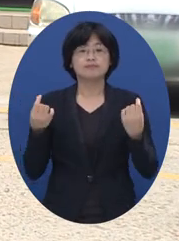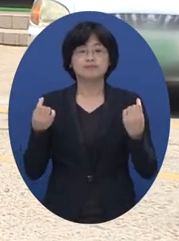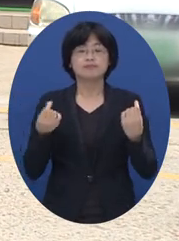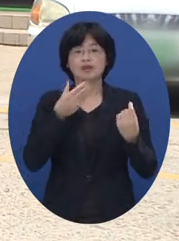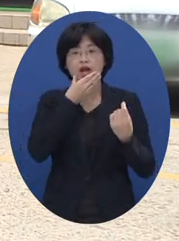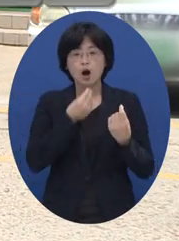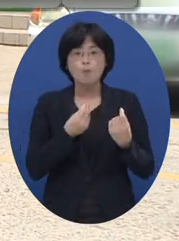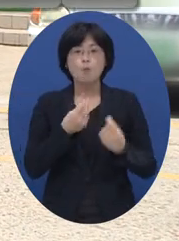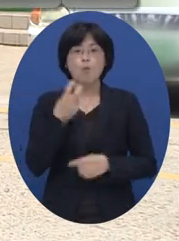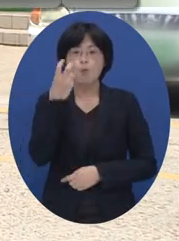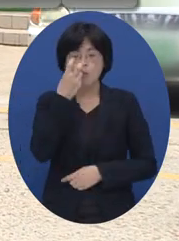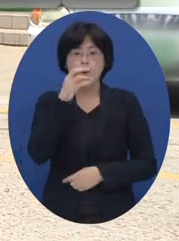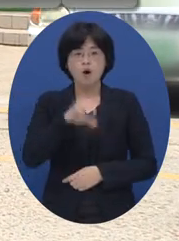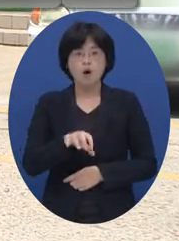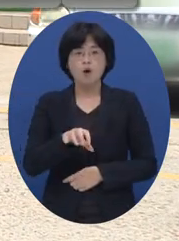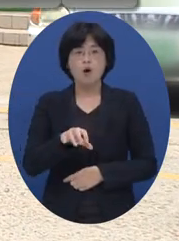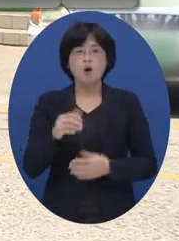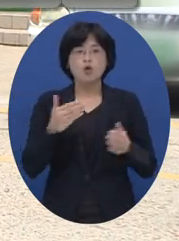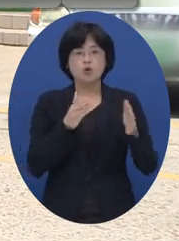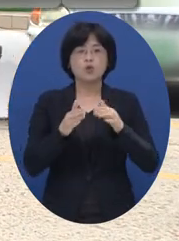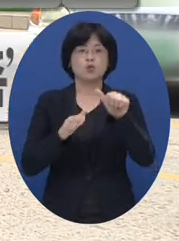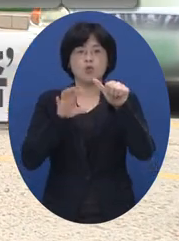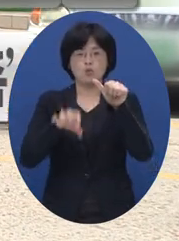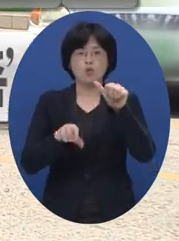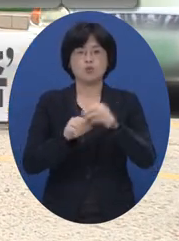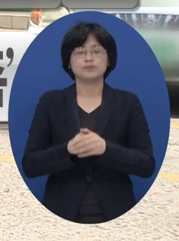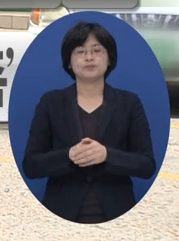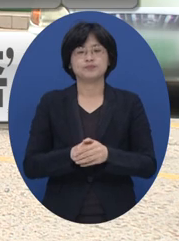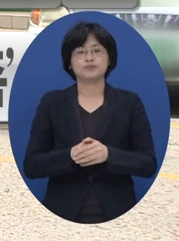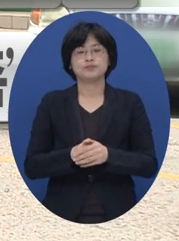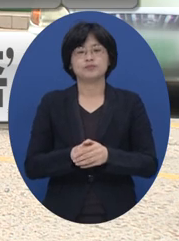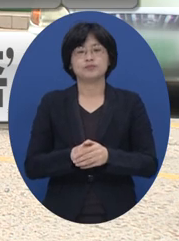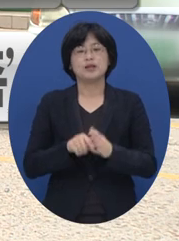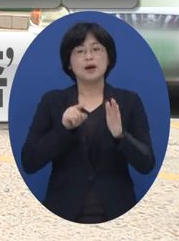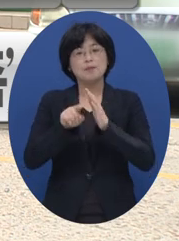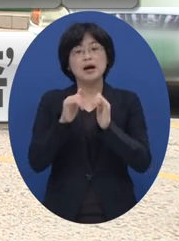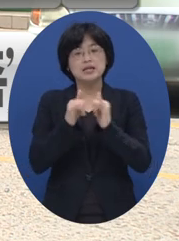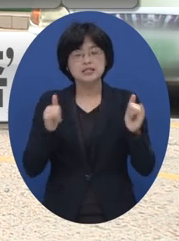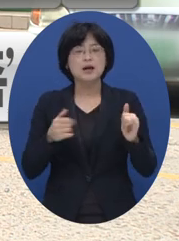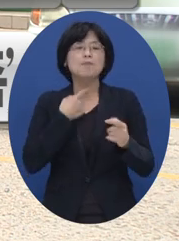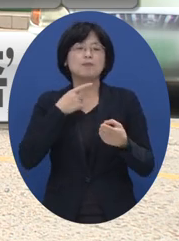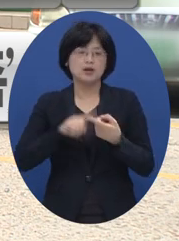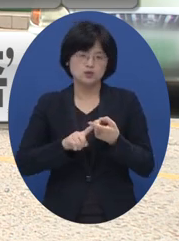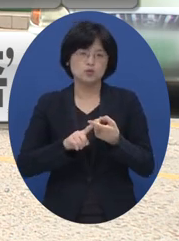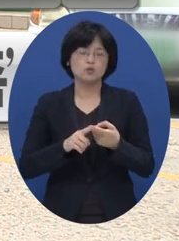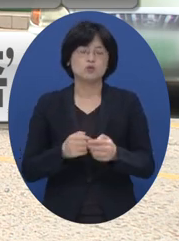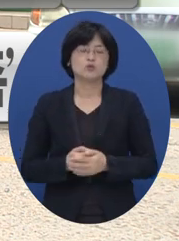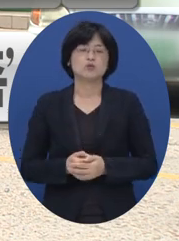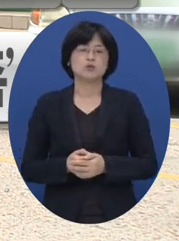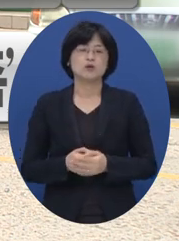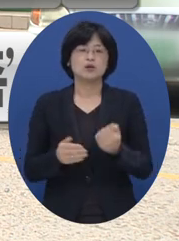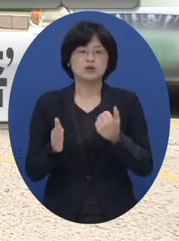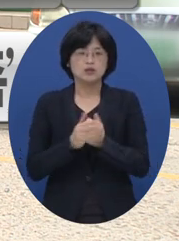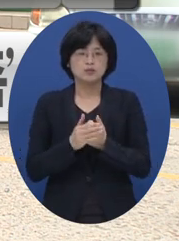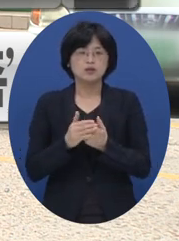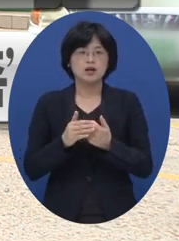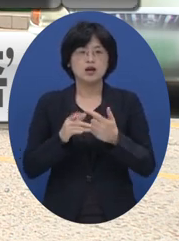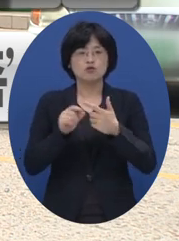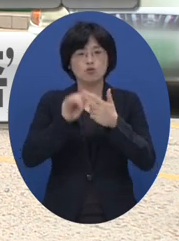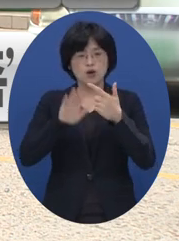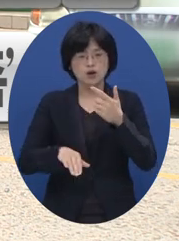현재 경기도 내 5곳이 있는데요. 이용자의 92.9%가 만족하고 있는 것으로 나타났습니다. 이에 힘입어 경기도는 올